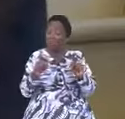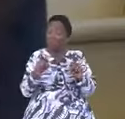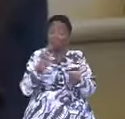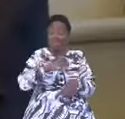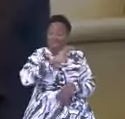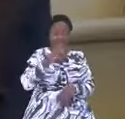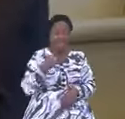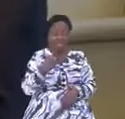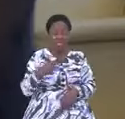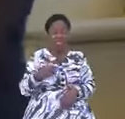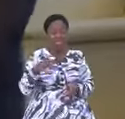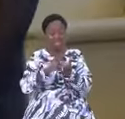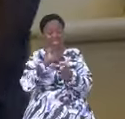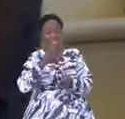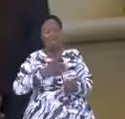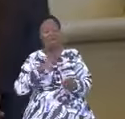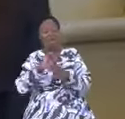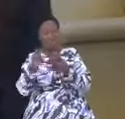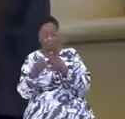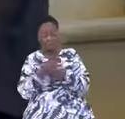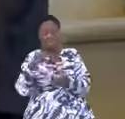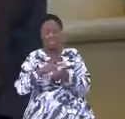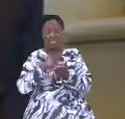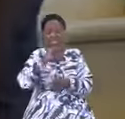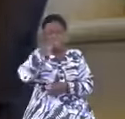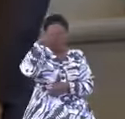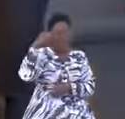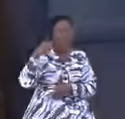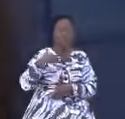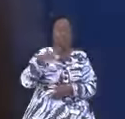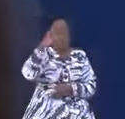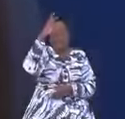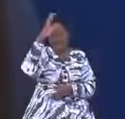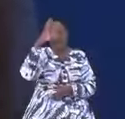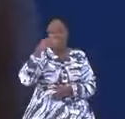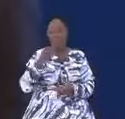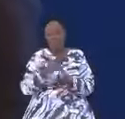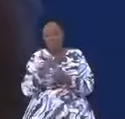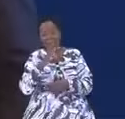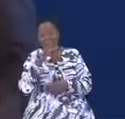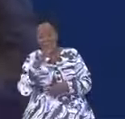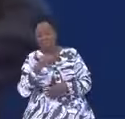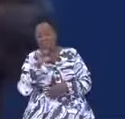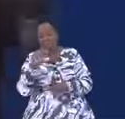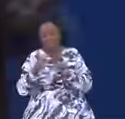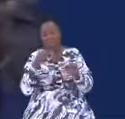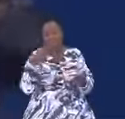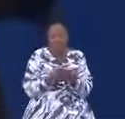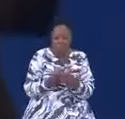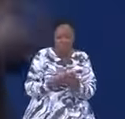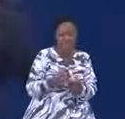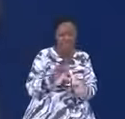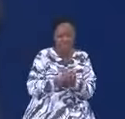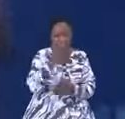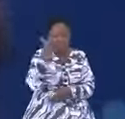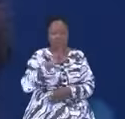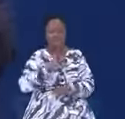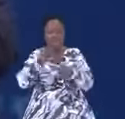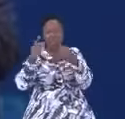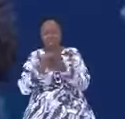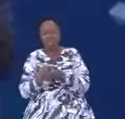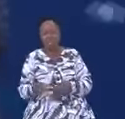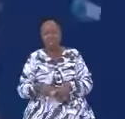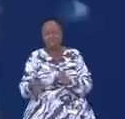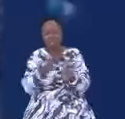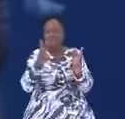ses batteries a vu que papa ne faisait pas bien c'est pourquoi je fais ça ils n'ont pas